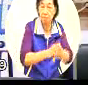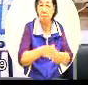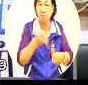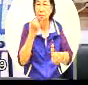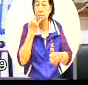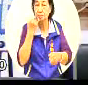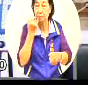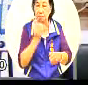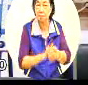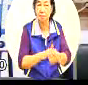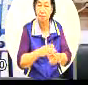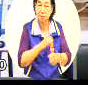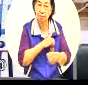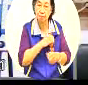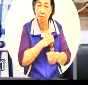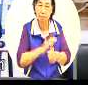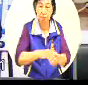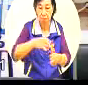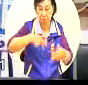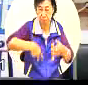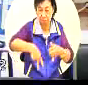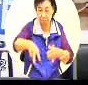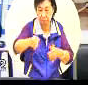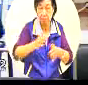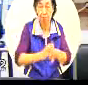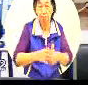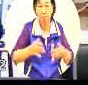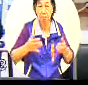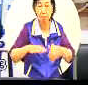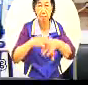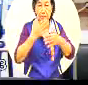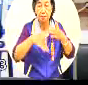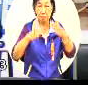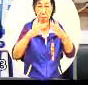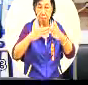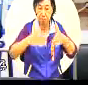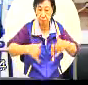校的话，也没有一条安全的路让他们可以通行。